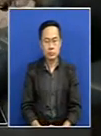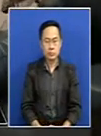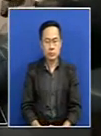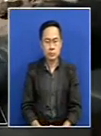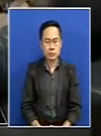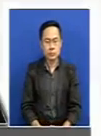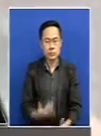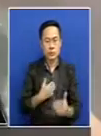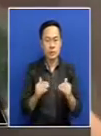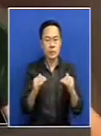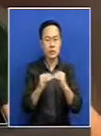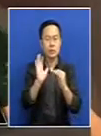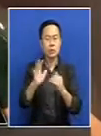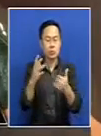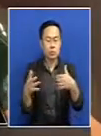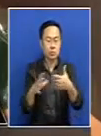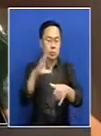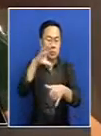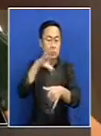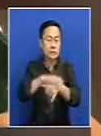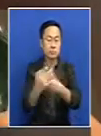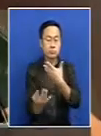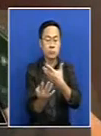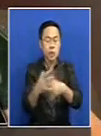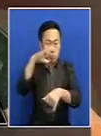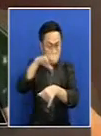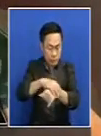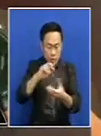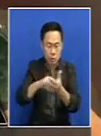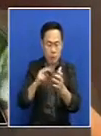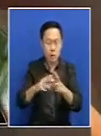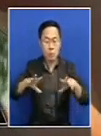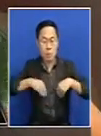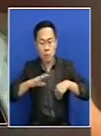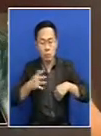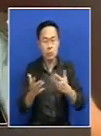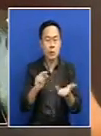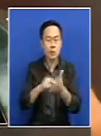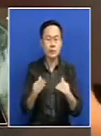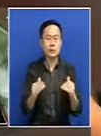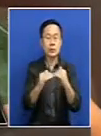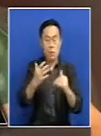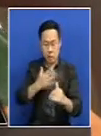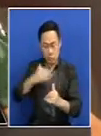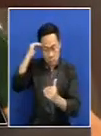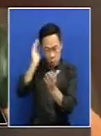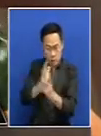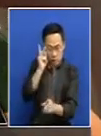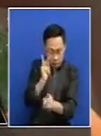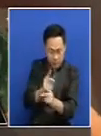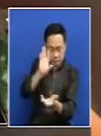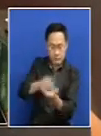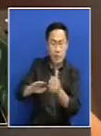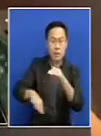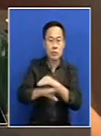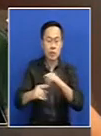ก็สิทธิ์ของผู้ต้องหาเขาอยู่แล้วนะครับการที่ผู้ต้องหาจะปฏิเสธหรือตั้งป้อมสู้เนี่ยเป็นสิทธิ์ของเขาอยู่แล้วเราก็พยายามหาพยานหลักฐานม